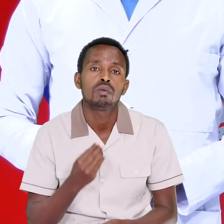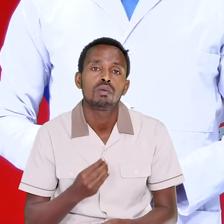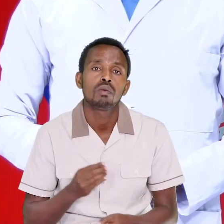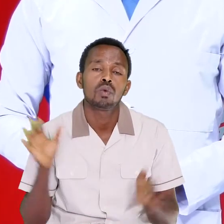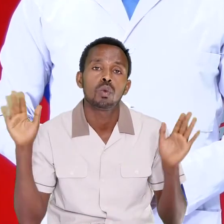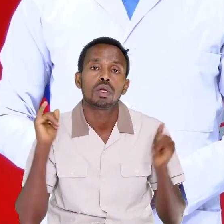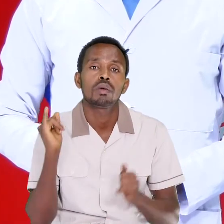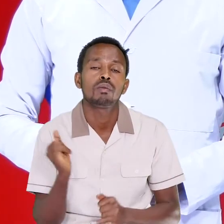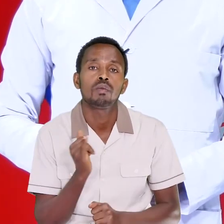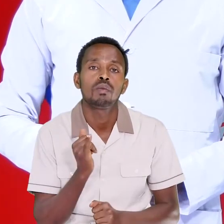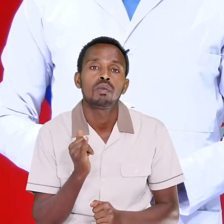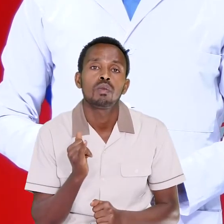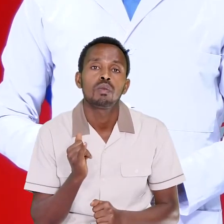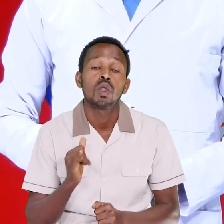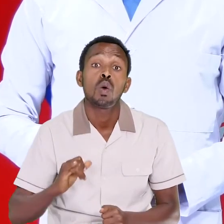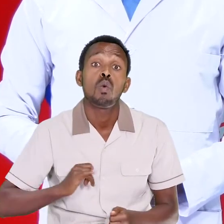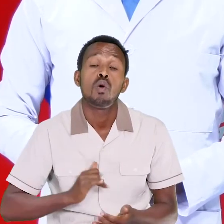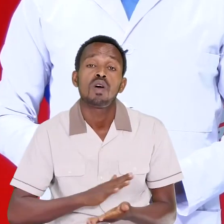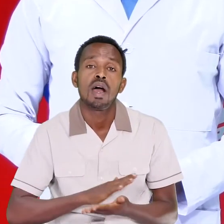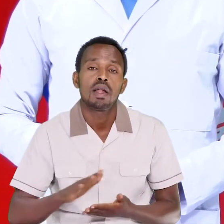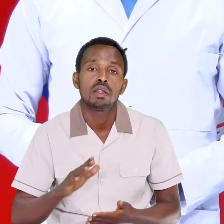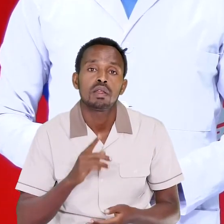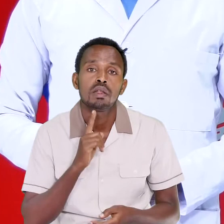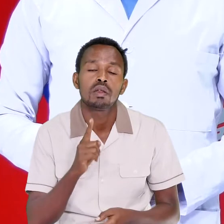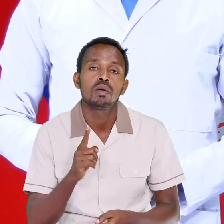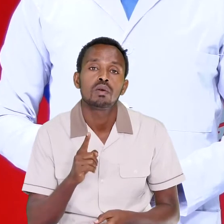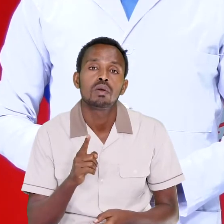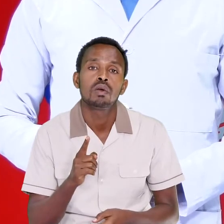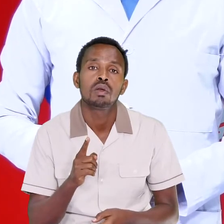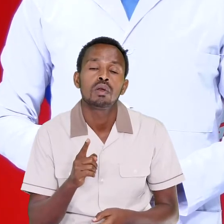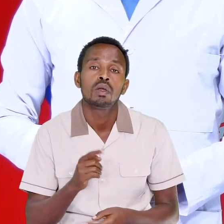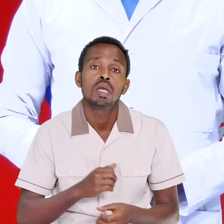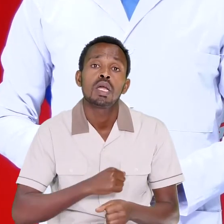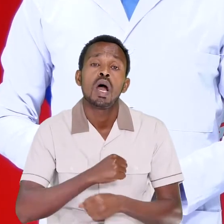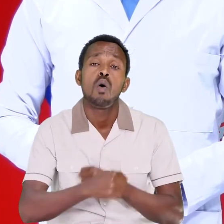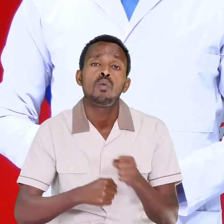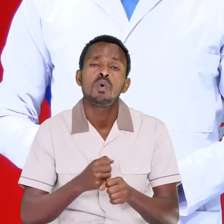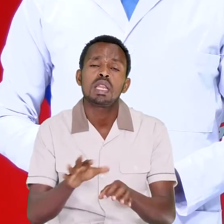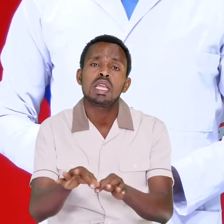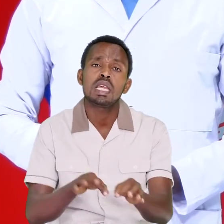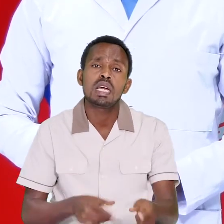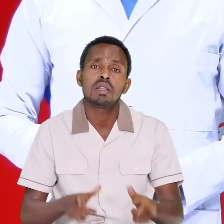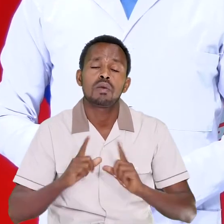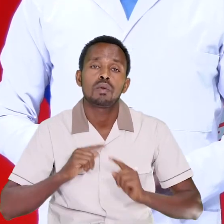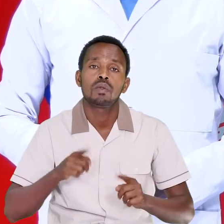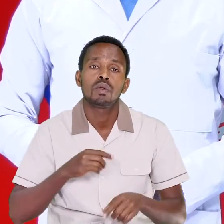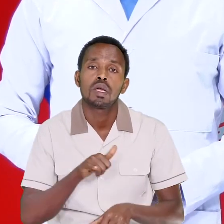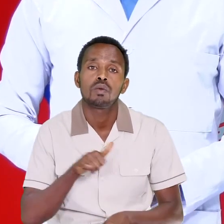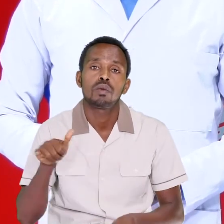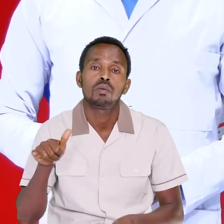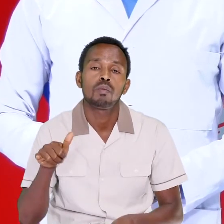Joobirri ofaaressa jenneerraa, umurii dheeraa jiraata jenneerraa,